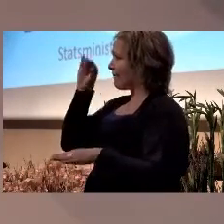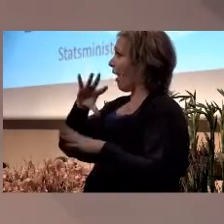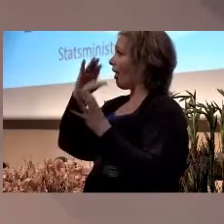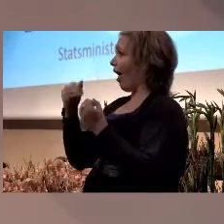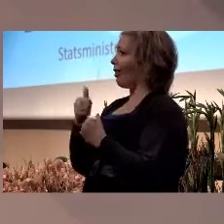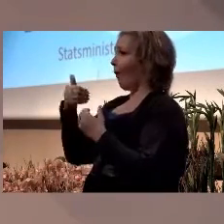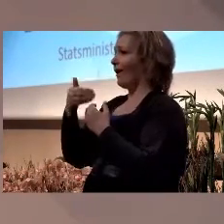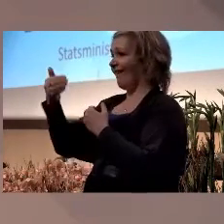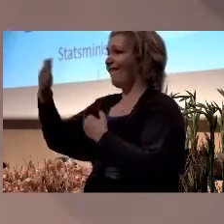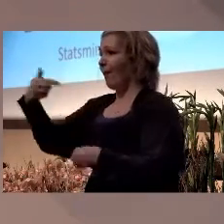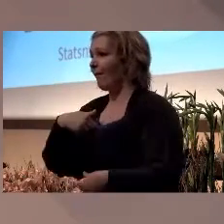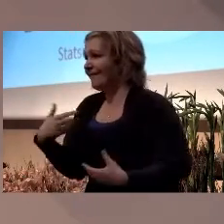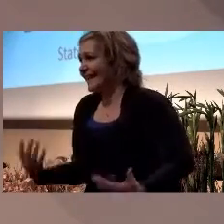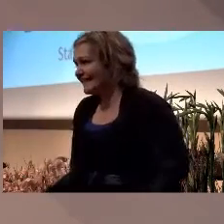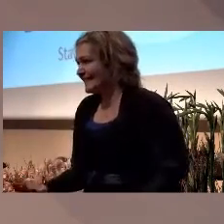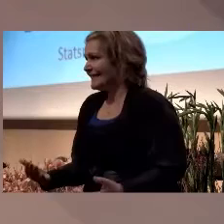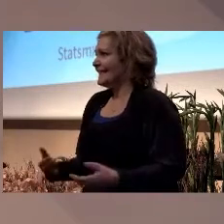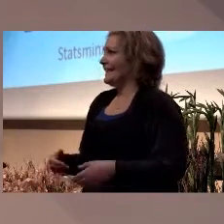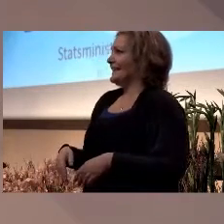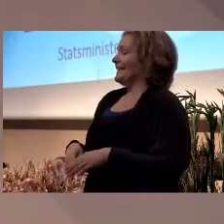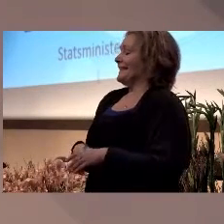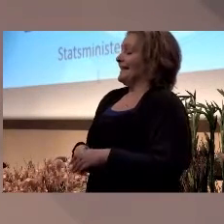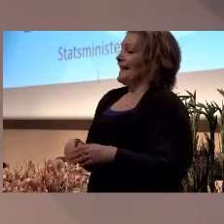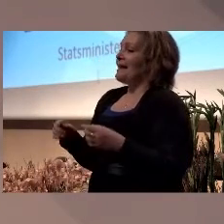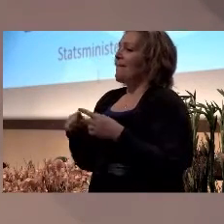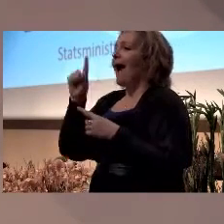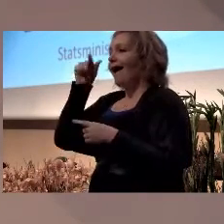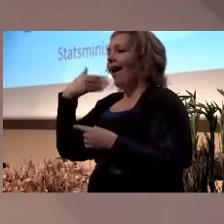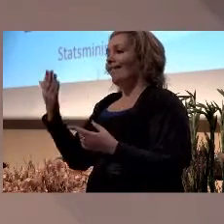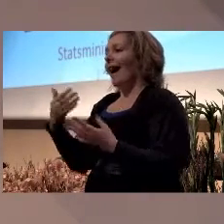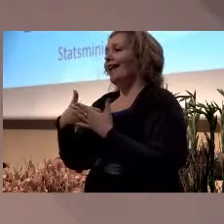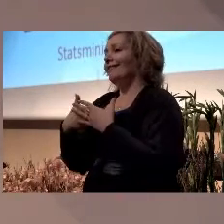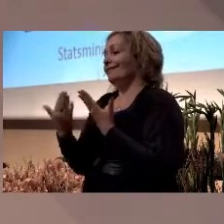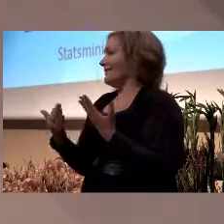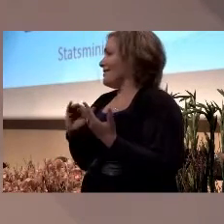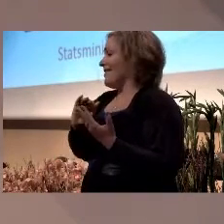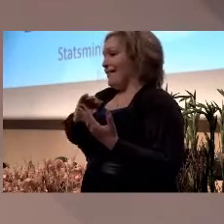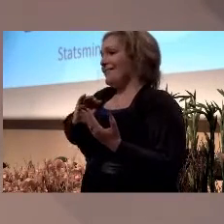fremover. Nei, det er jeg jo, ja. Det kan være damer også.